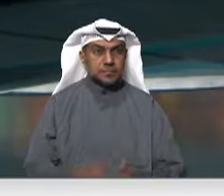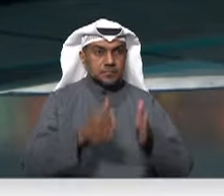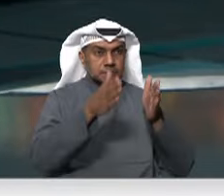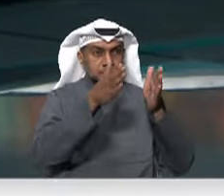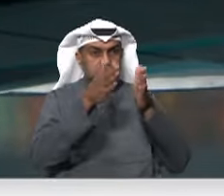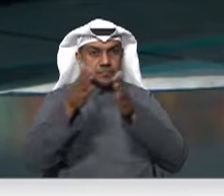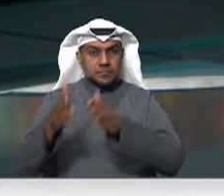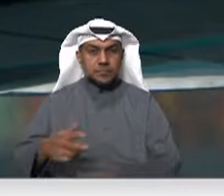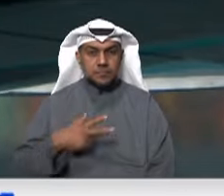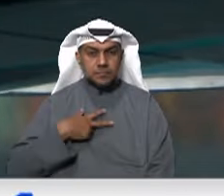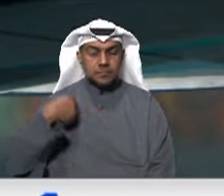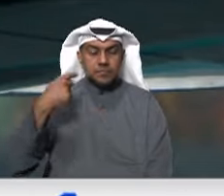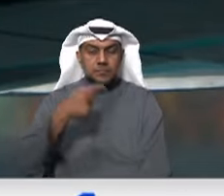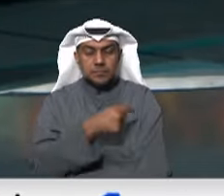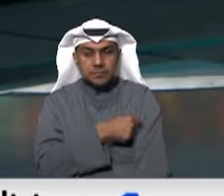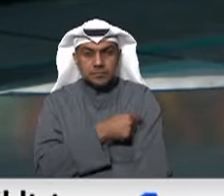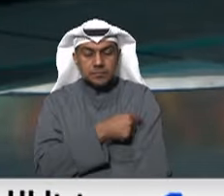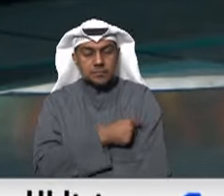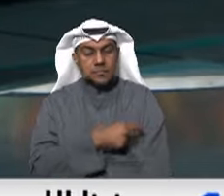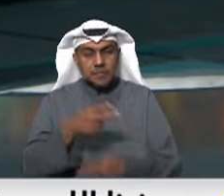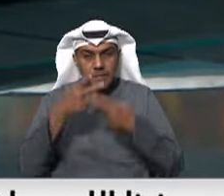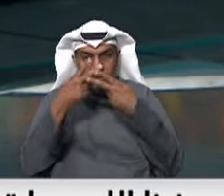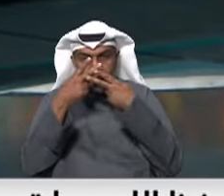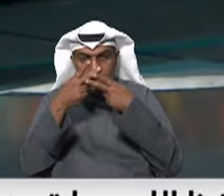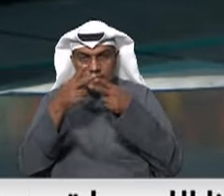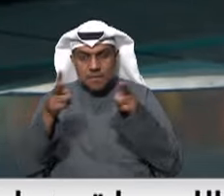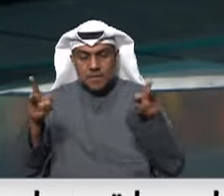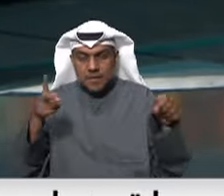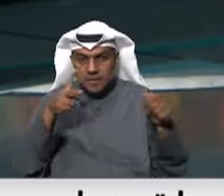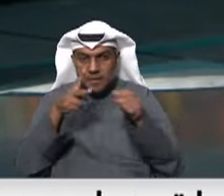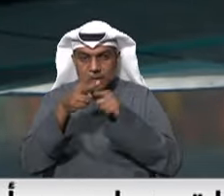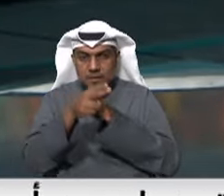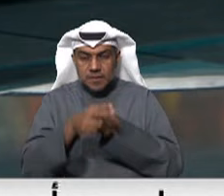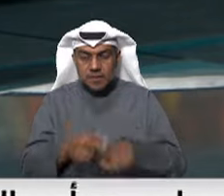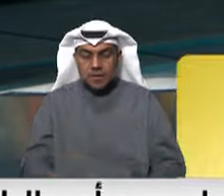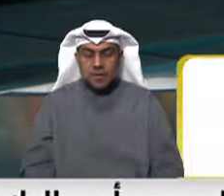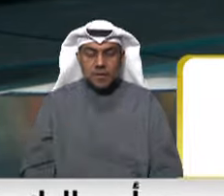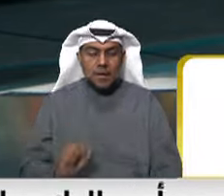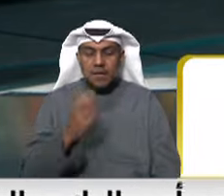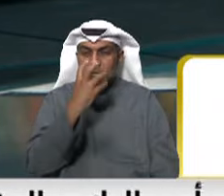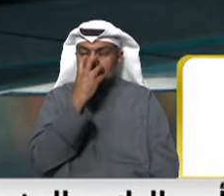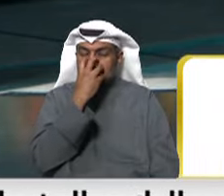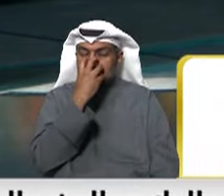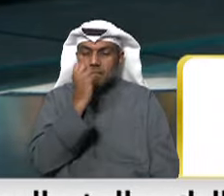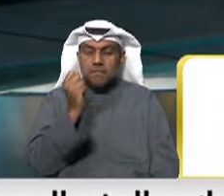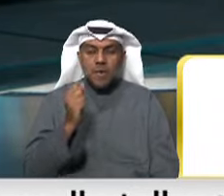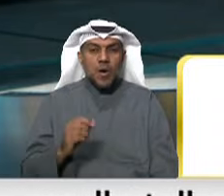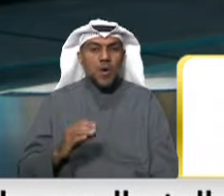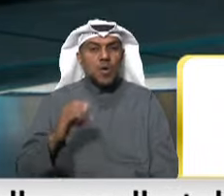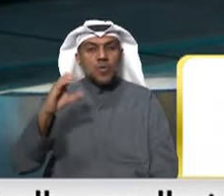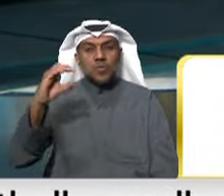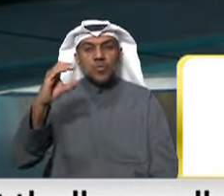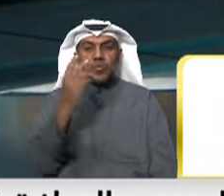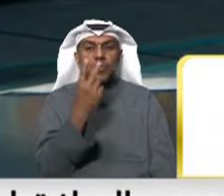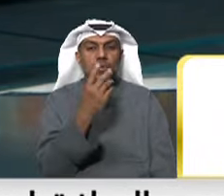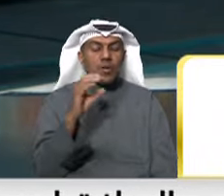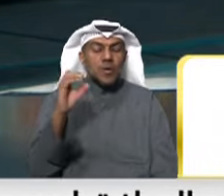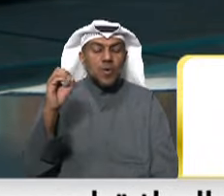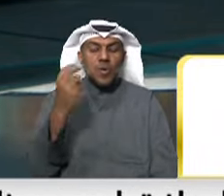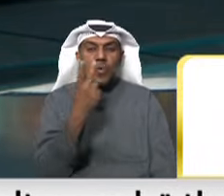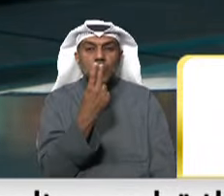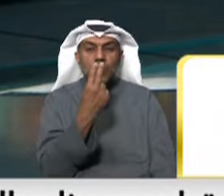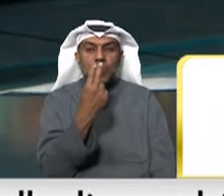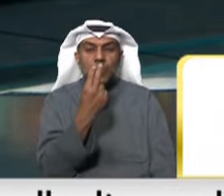افتتح وزير الصحة الدكتور أحمد العوضي وحدة العلاج بالأكسجين المضغوط التابعة لوحدة جراحة الأوعية الدموية في